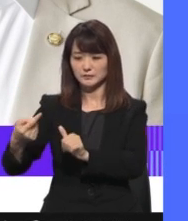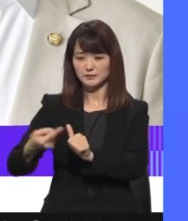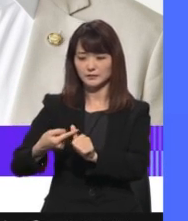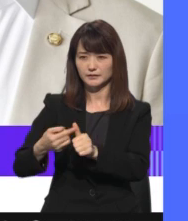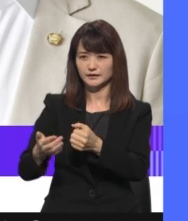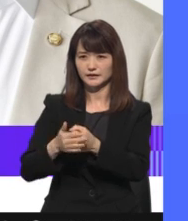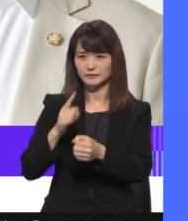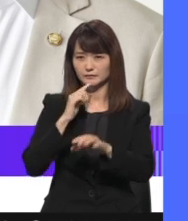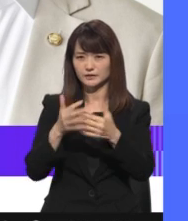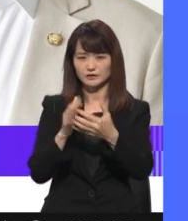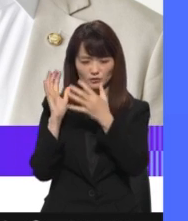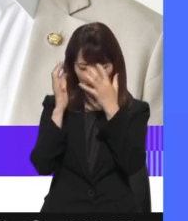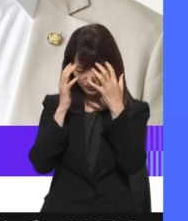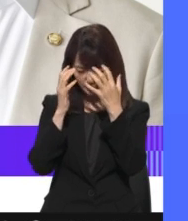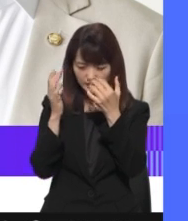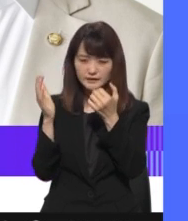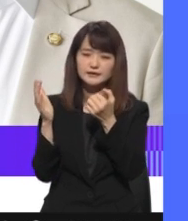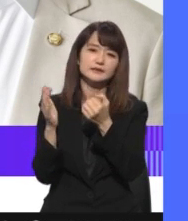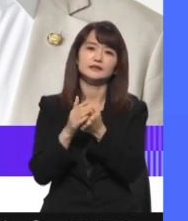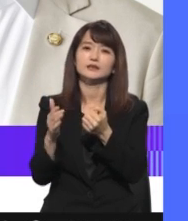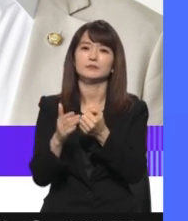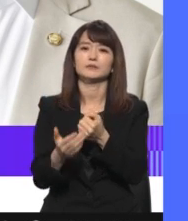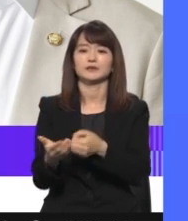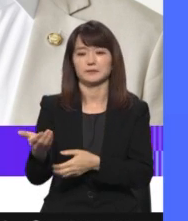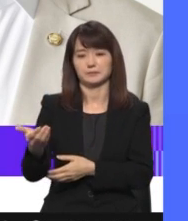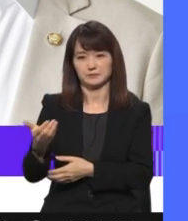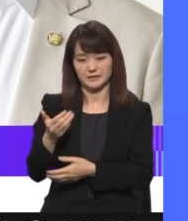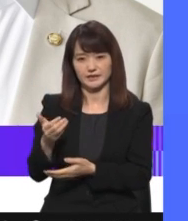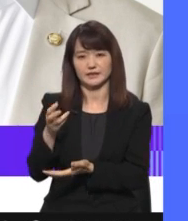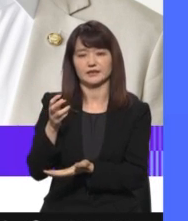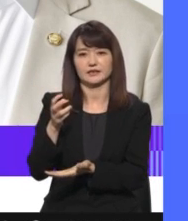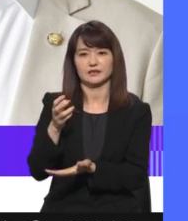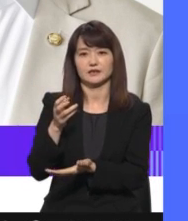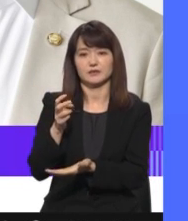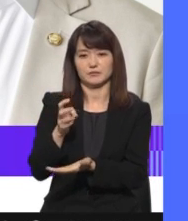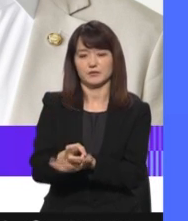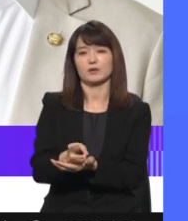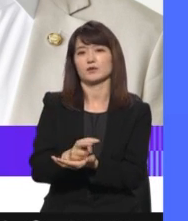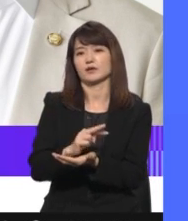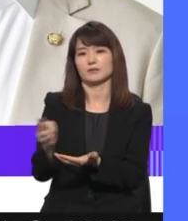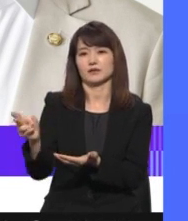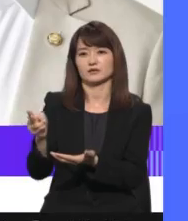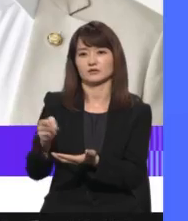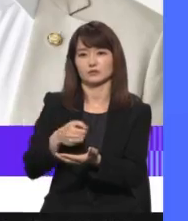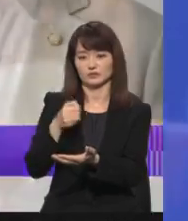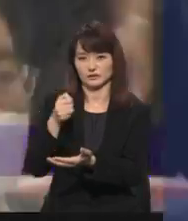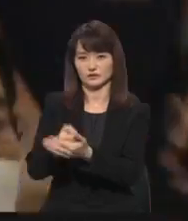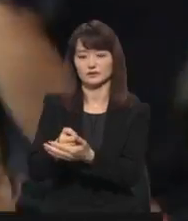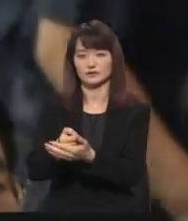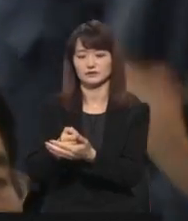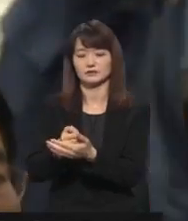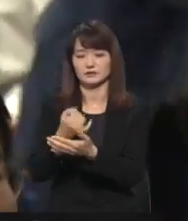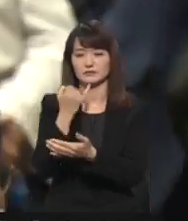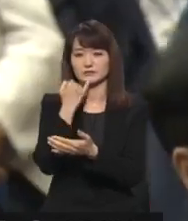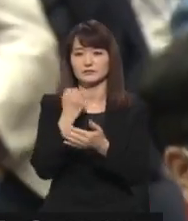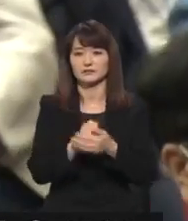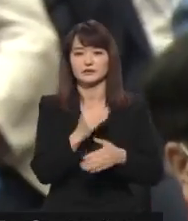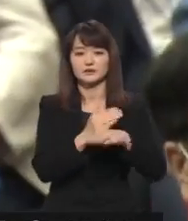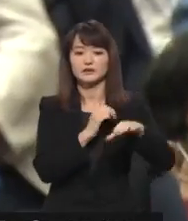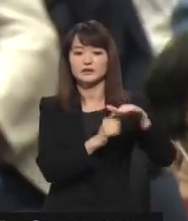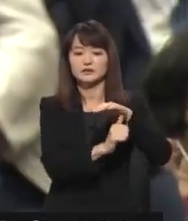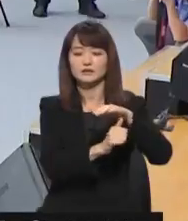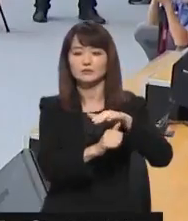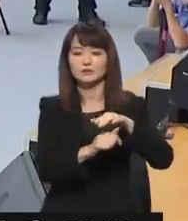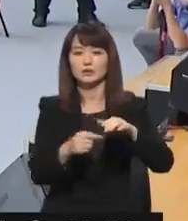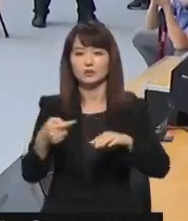있다 그러니 미리 하는게 낫다 이 말씀이시군요 그냥 누가 당 대표와 되든 또 당대표 뿐만 아니라 이 조항 자체는 여러가지